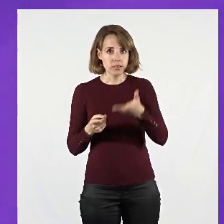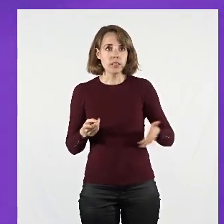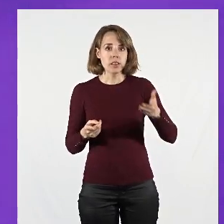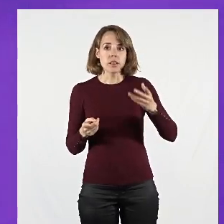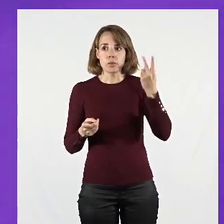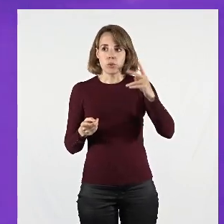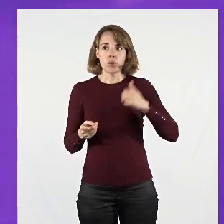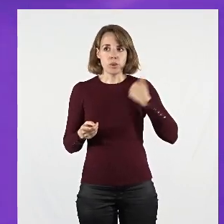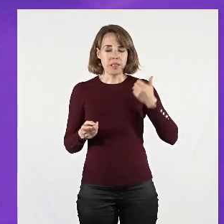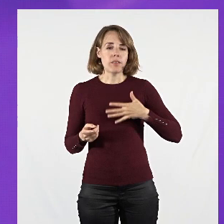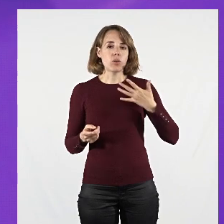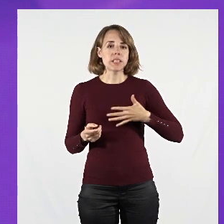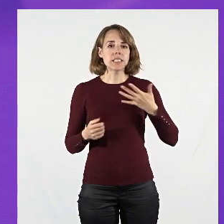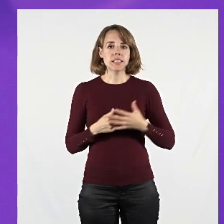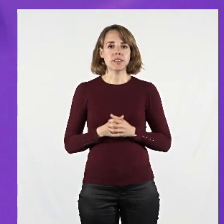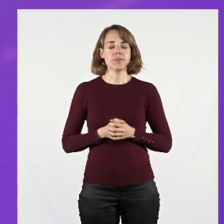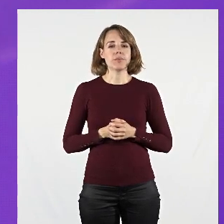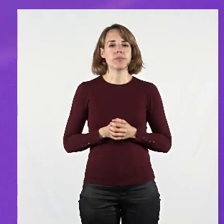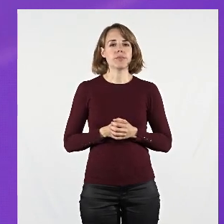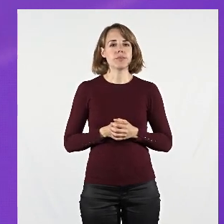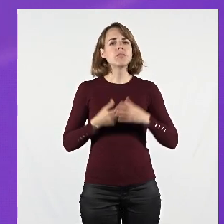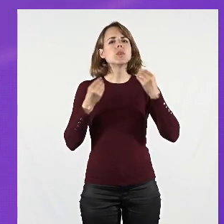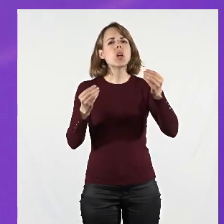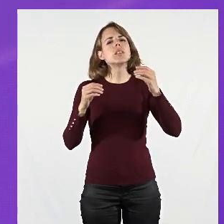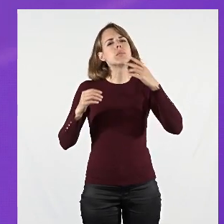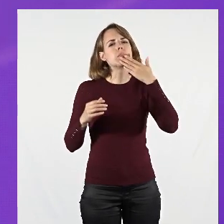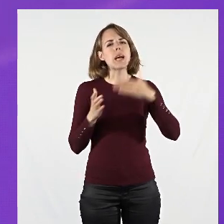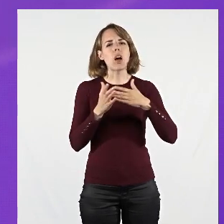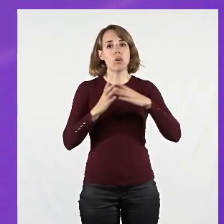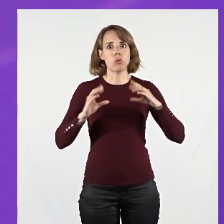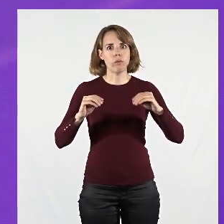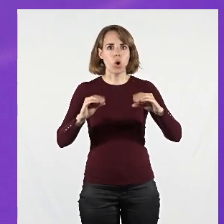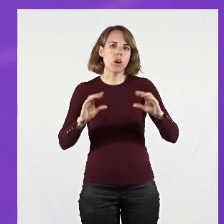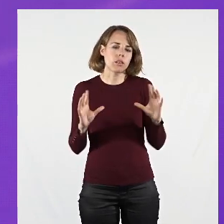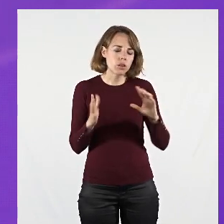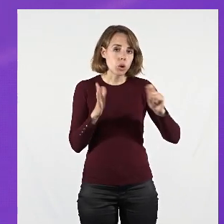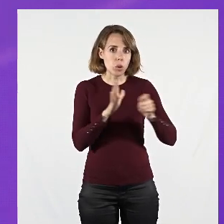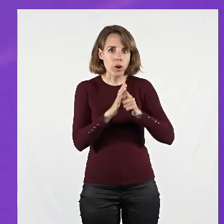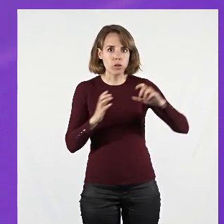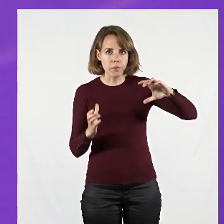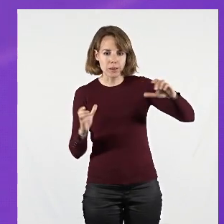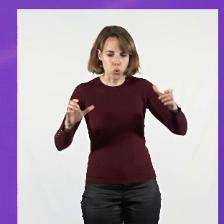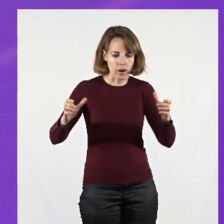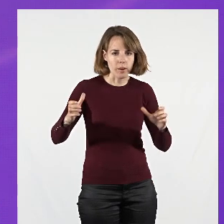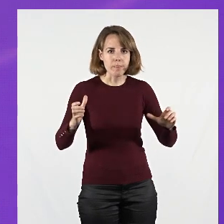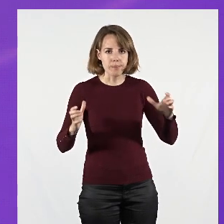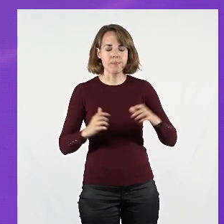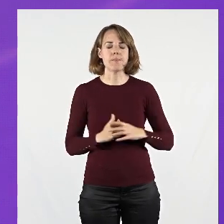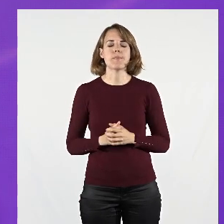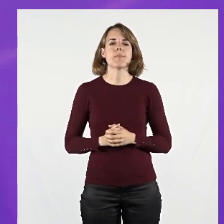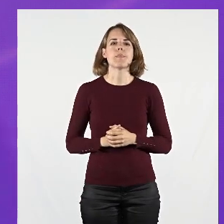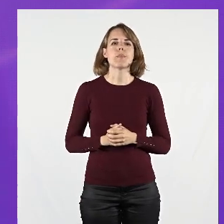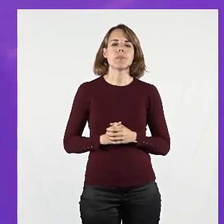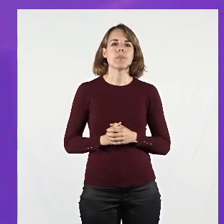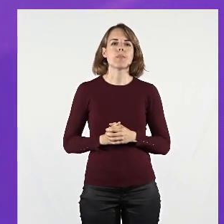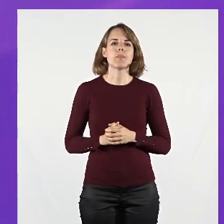et préserver aussi leur confort lors de l'acte de mobilisation. Second objectif, ça va être de permettre